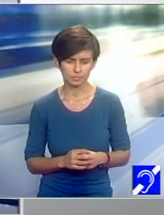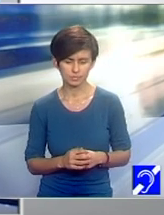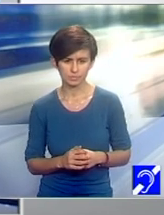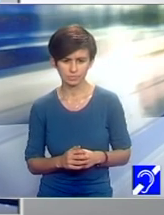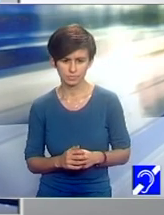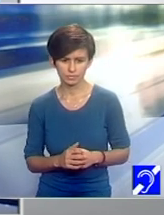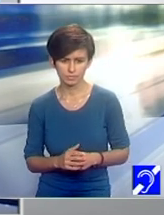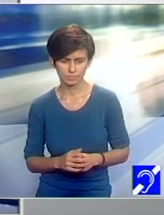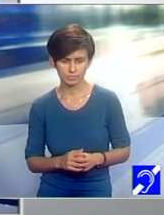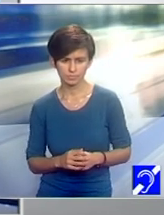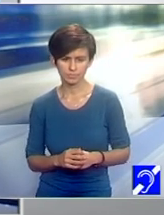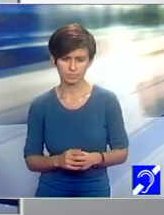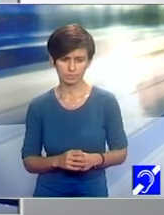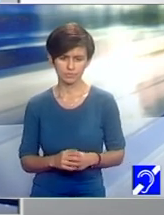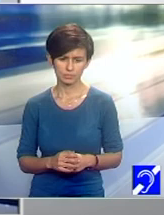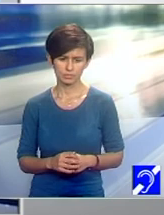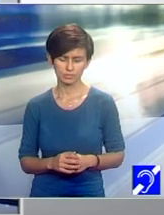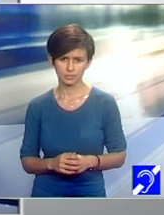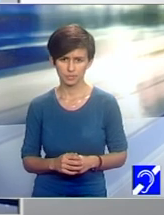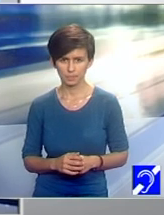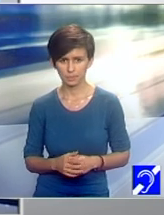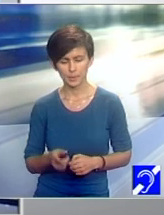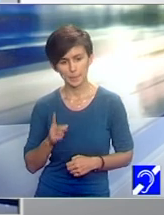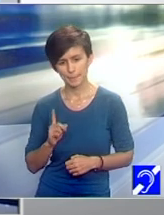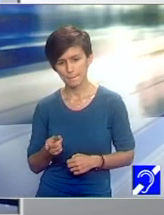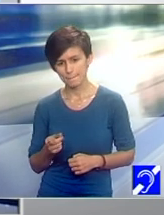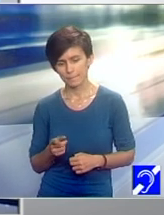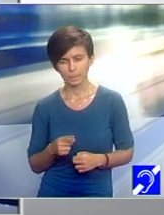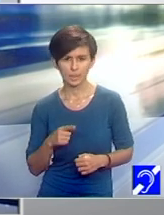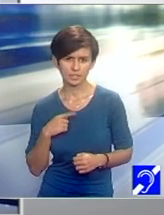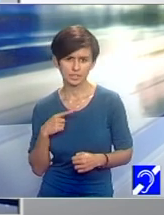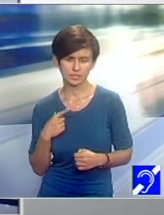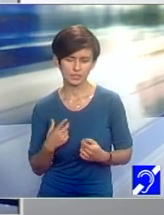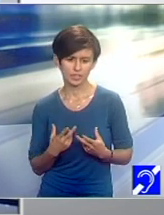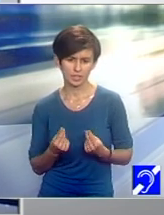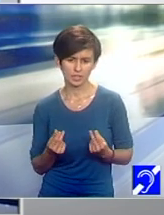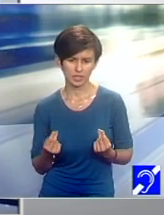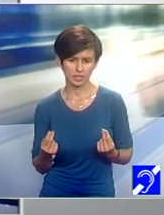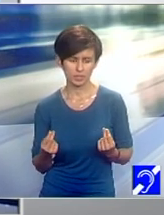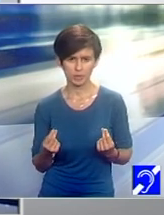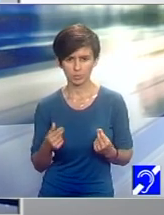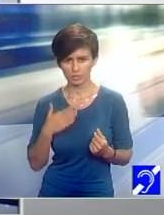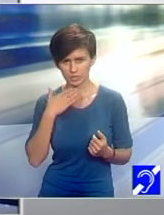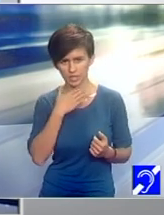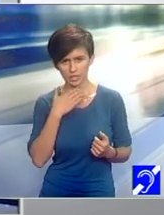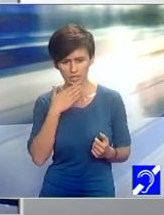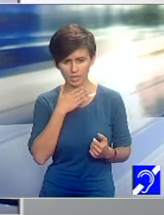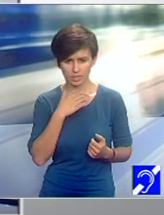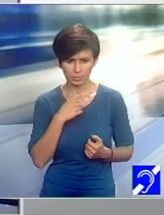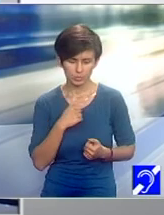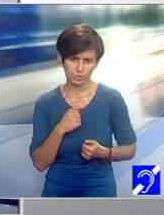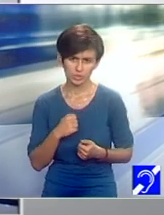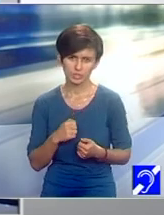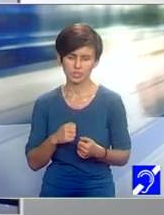acest problemă, desigur, ar trebui să fie mai multe burse, sau nu numai